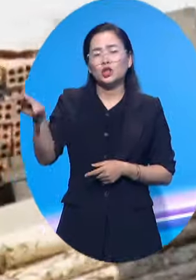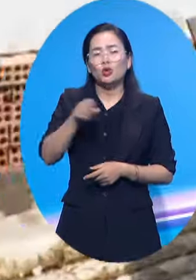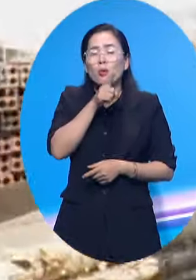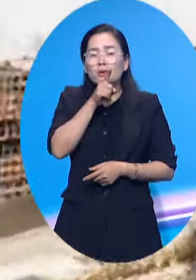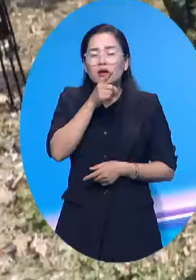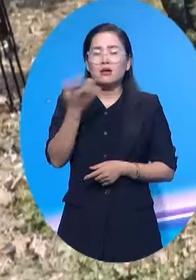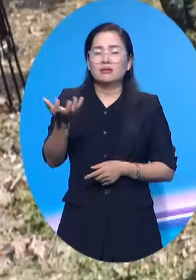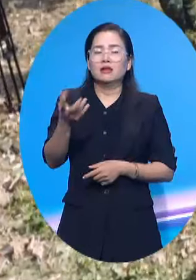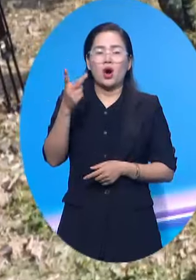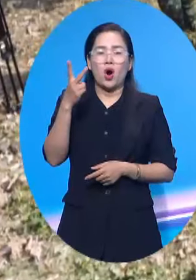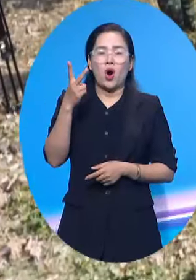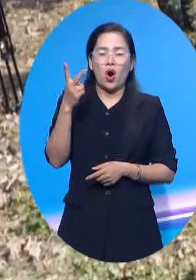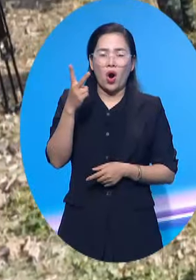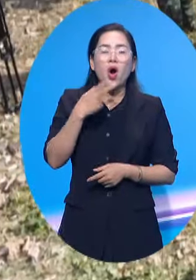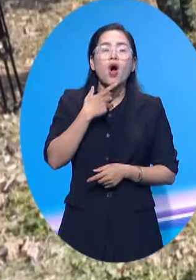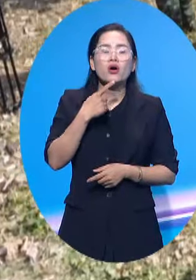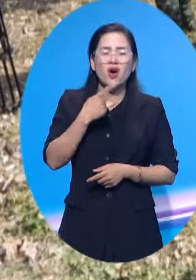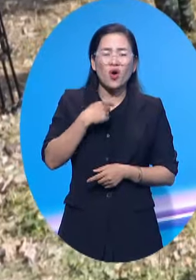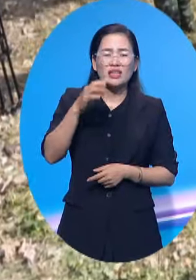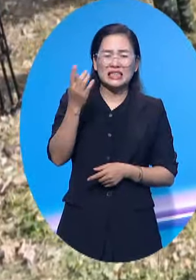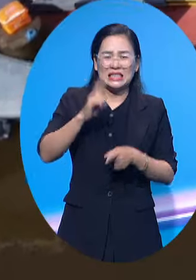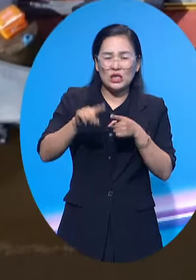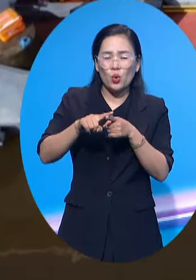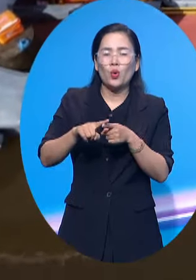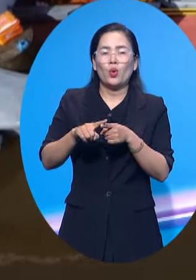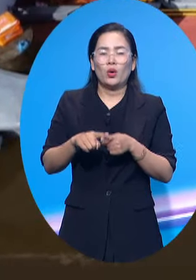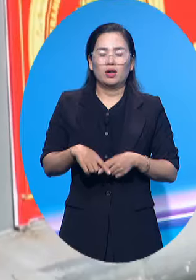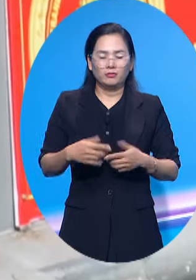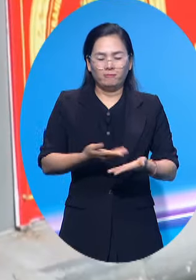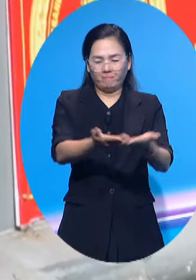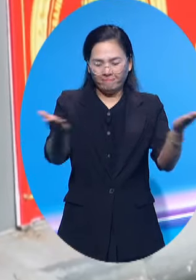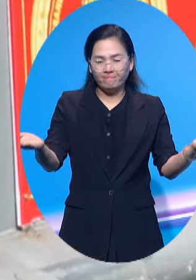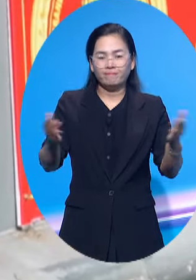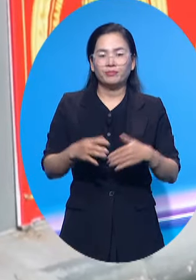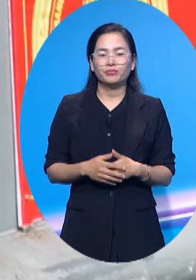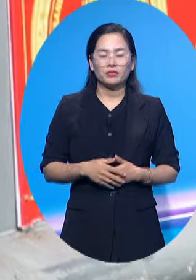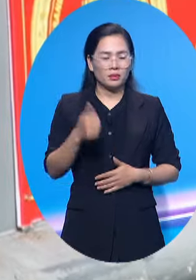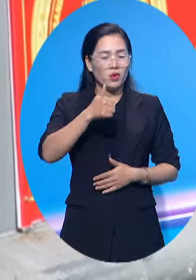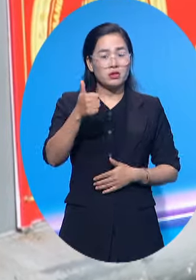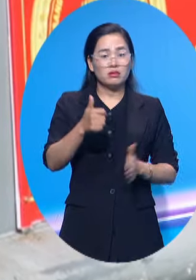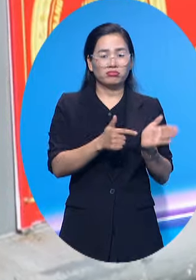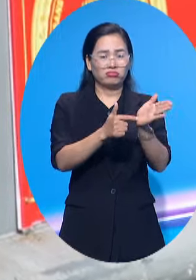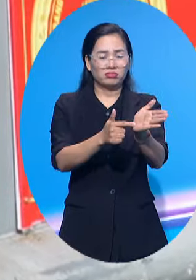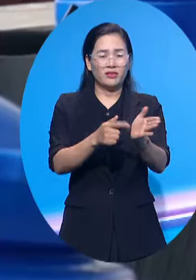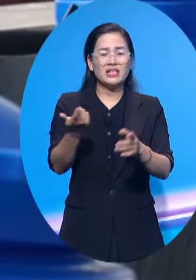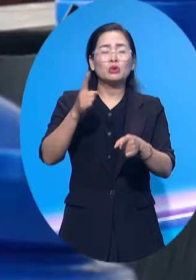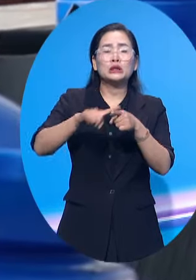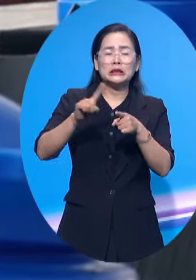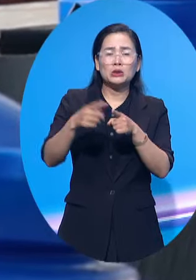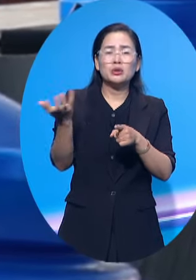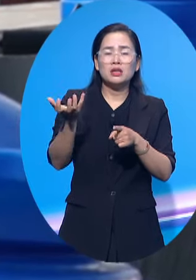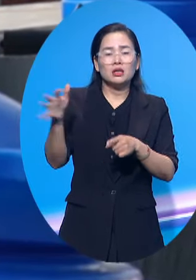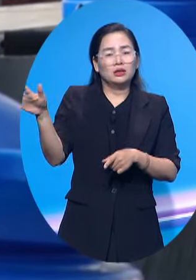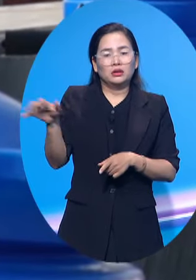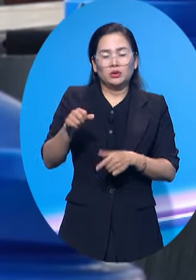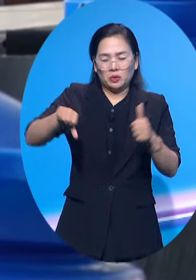cấp bồn chứa và dụng cụ trữ nước cho các hộ nghèo, người có hoàn cảnh khó khăn. Theo phản ánh của người dân, do thiếu nước sạch sinh hoạt trầm trọng,